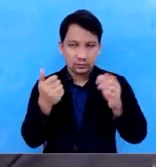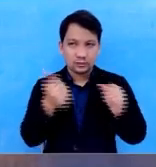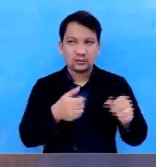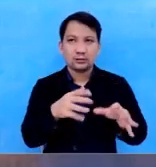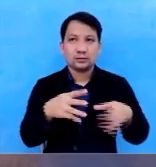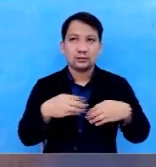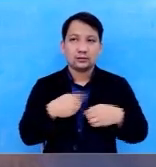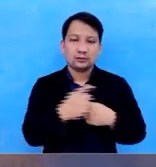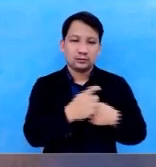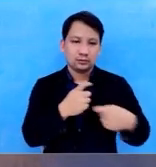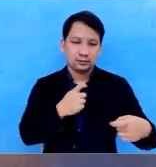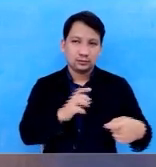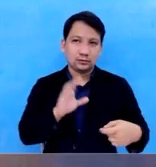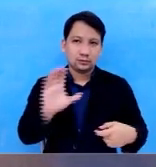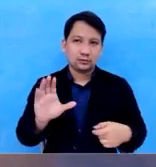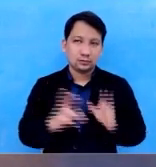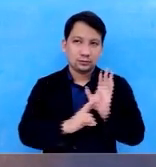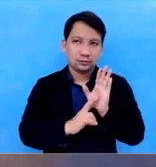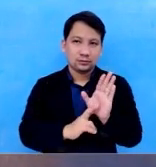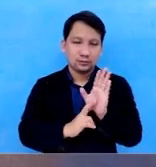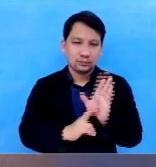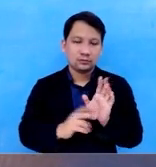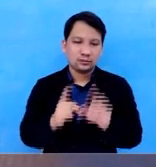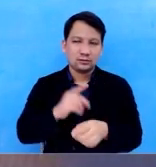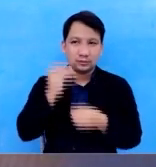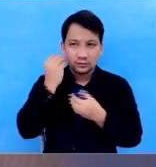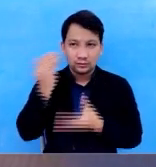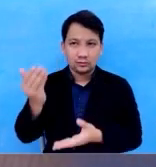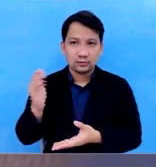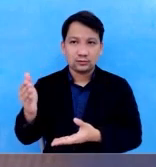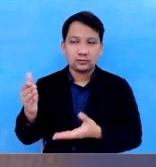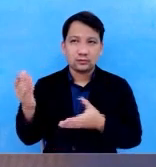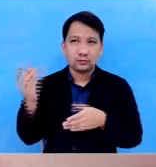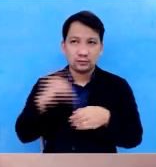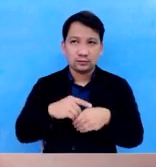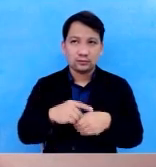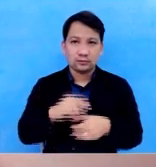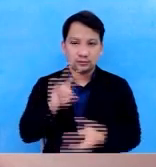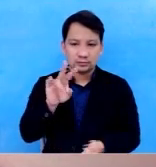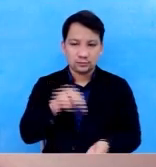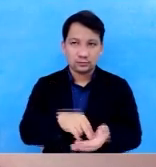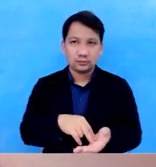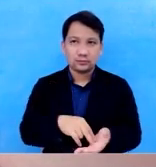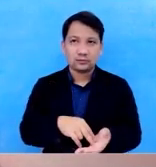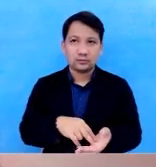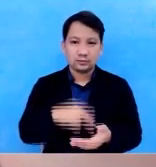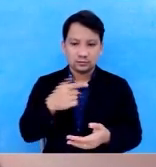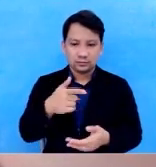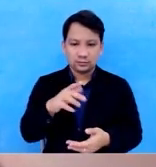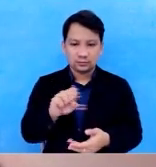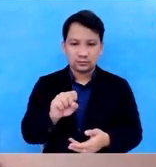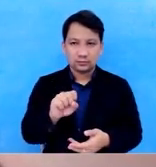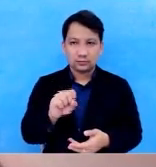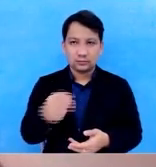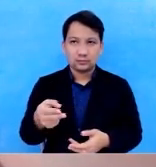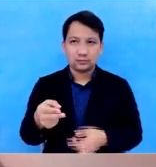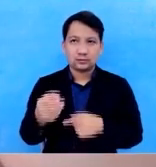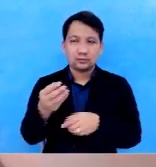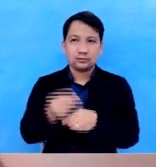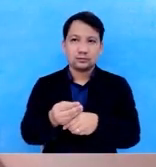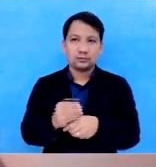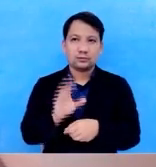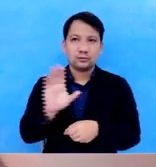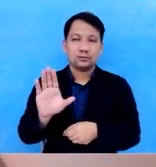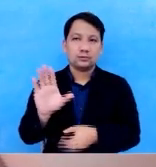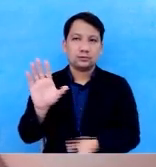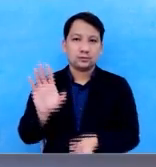ng text mula raw sa isang representative na nagsasabi sa kanya na kargahan ng 7,000 piso ang Gcash ng biktima. Hiningi rin daw ng kanyang